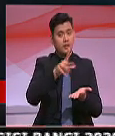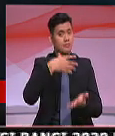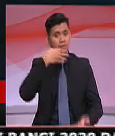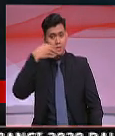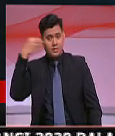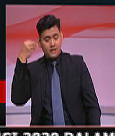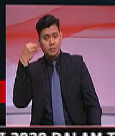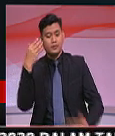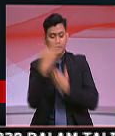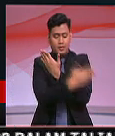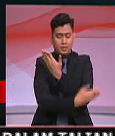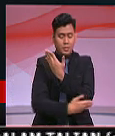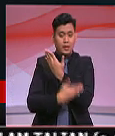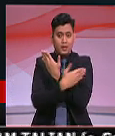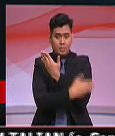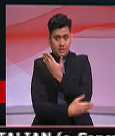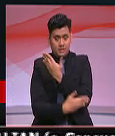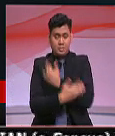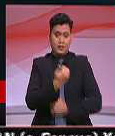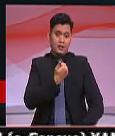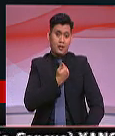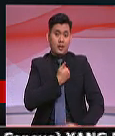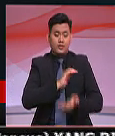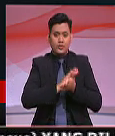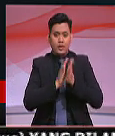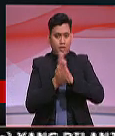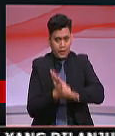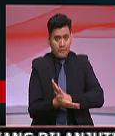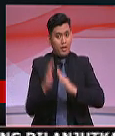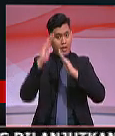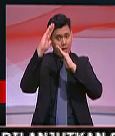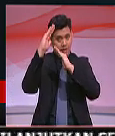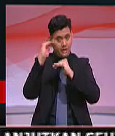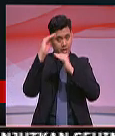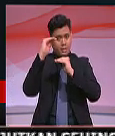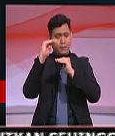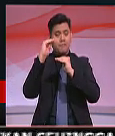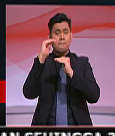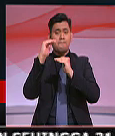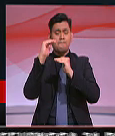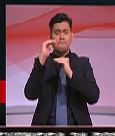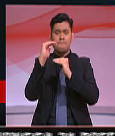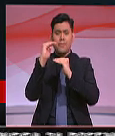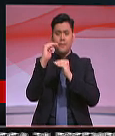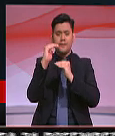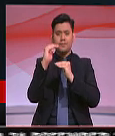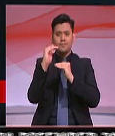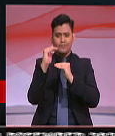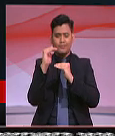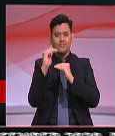ke negara asal mereka. Jadilah mereka harap soal itu boleh